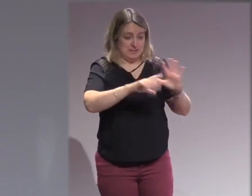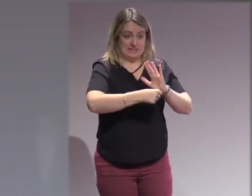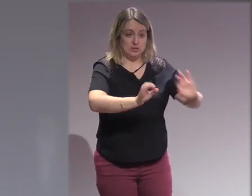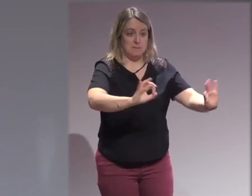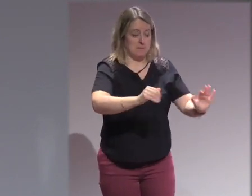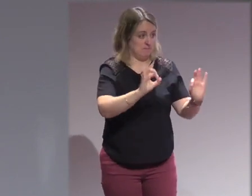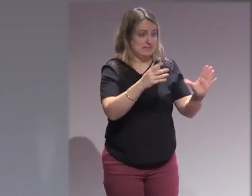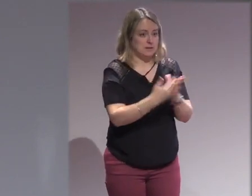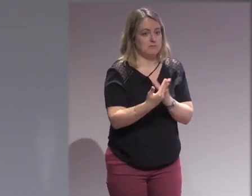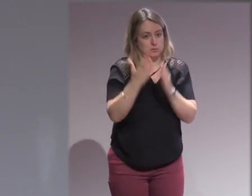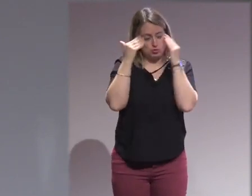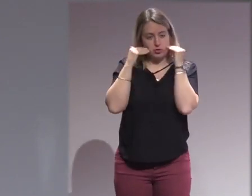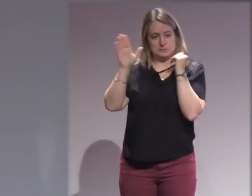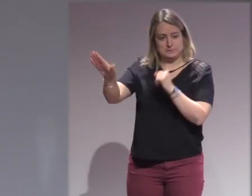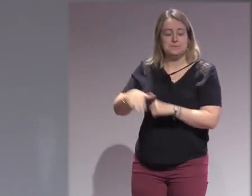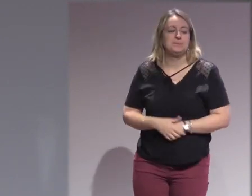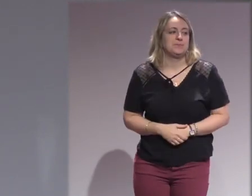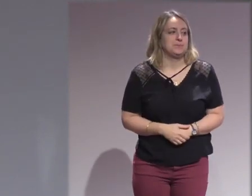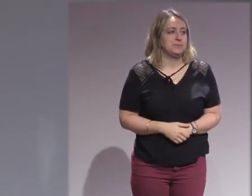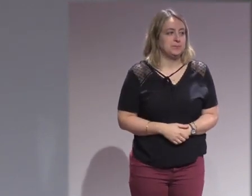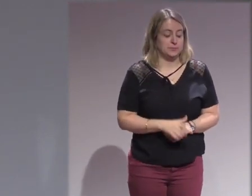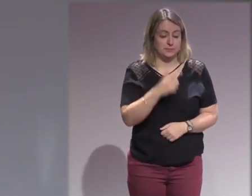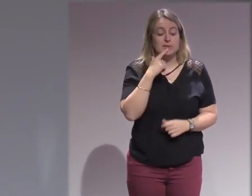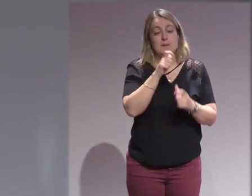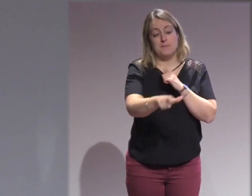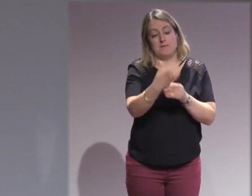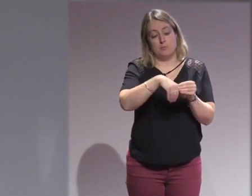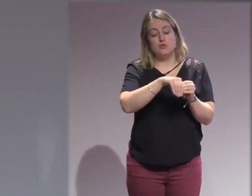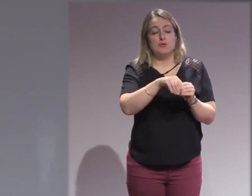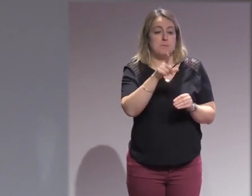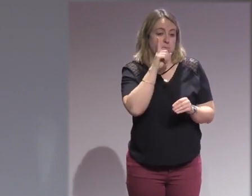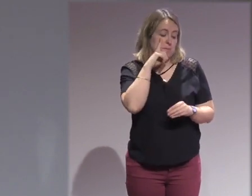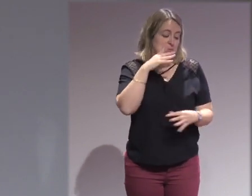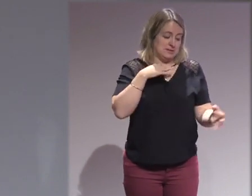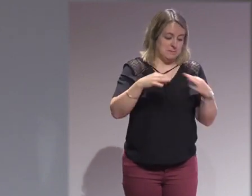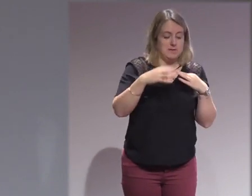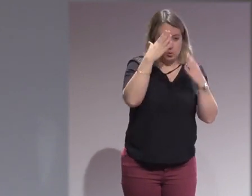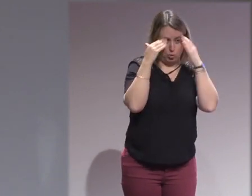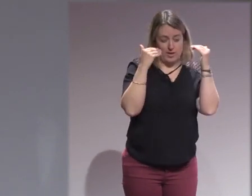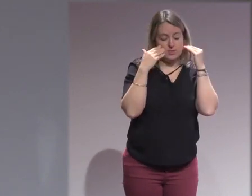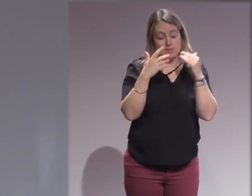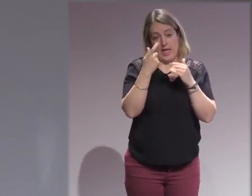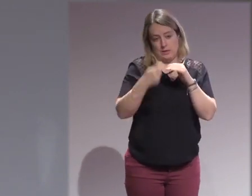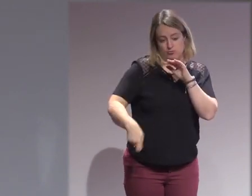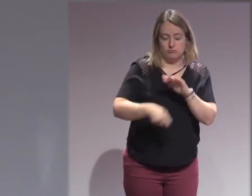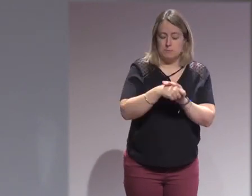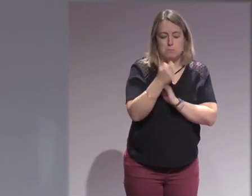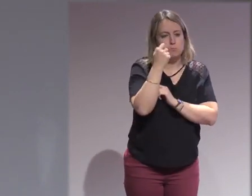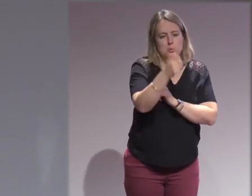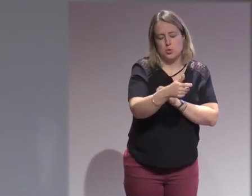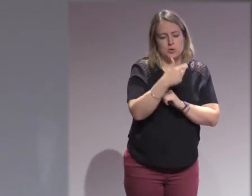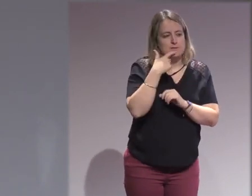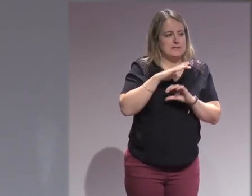Donc du coup, il y a très peu d'aides qui sont données aux mères coréennes qui sont célibataires, et elles sont très